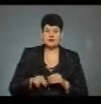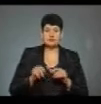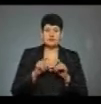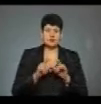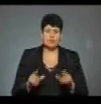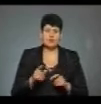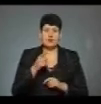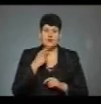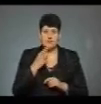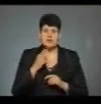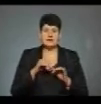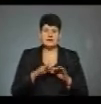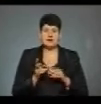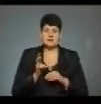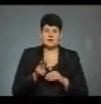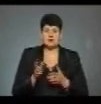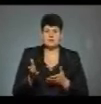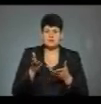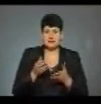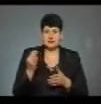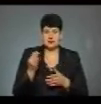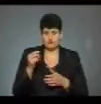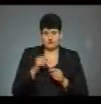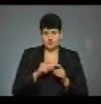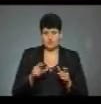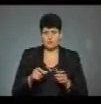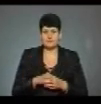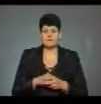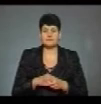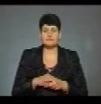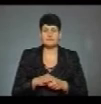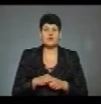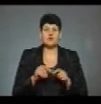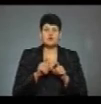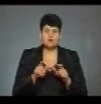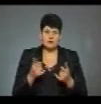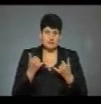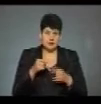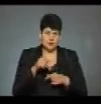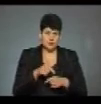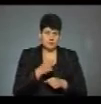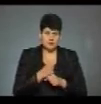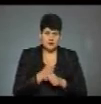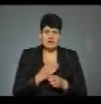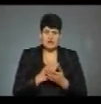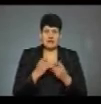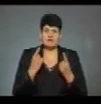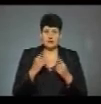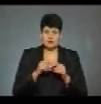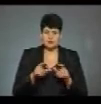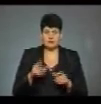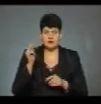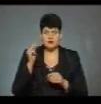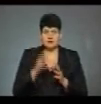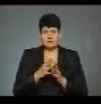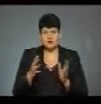школи Наталія Тищук каже, на захід прийшла, щоб запросити істориків в школу. Школа яка тут зараз працює, є великою школою, навчається більше